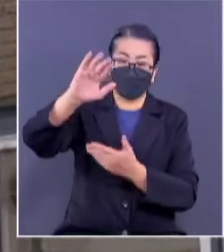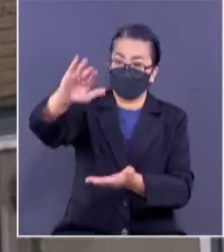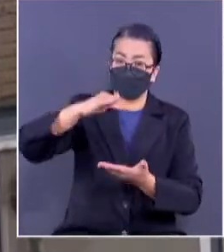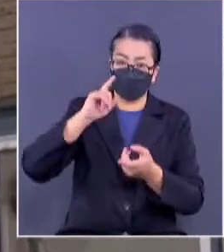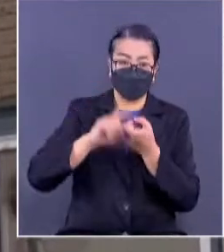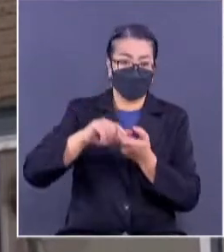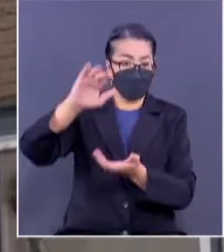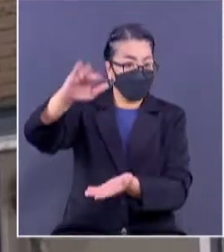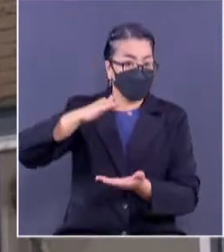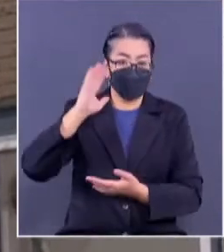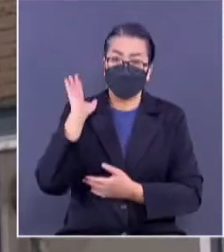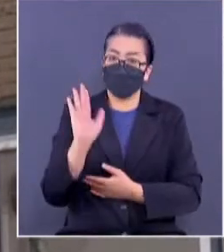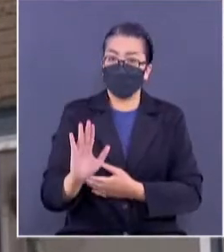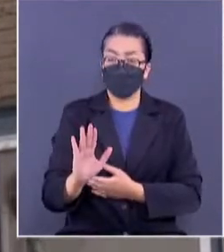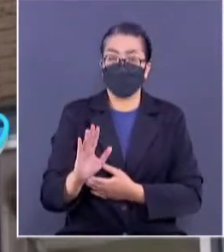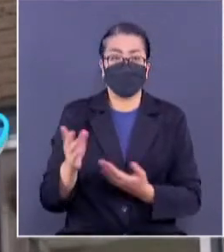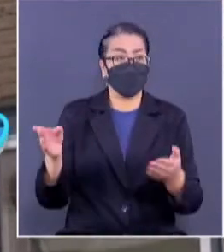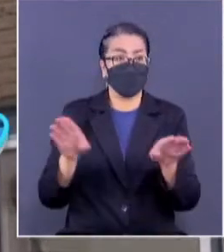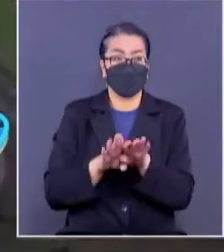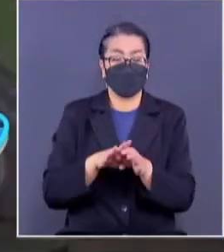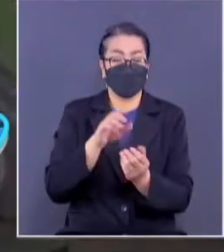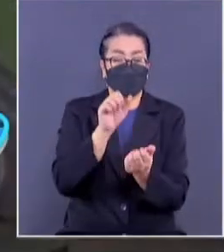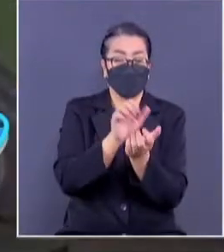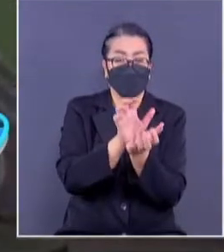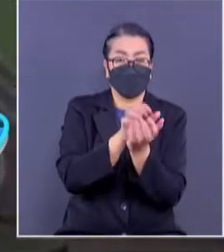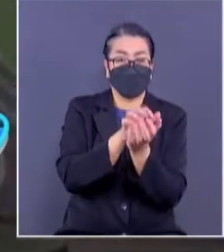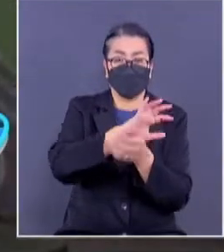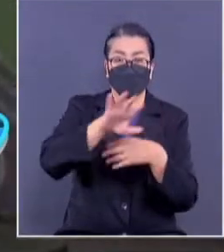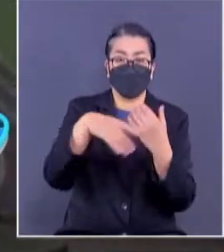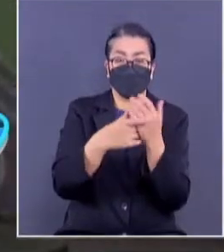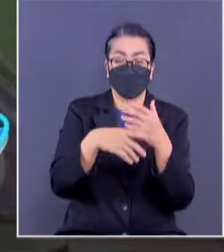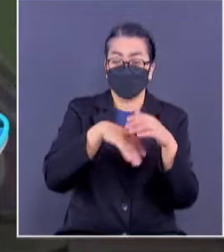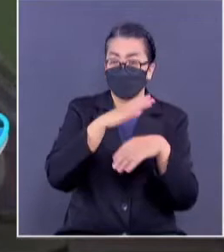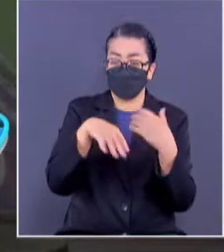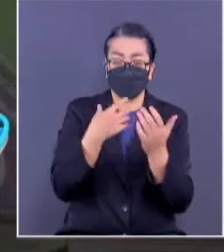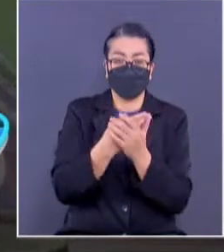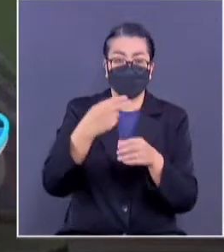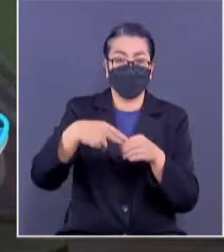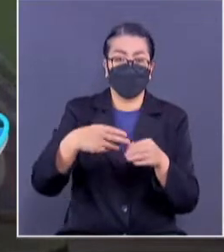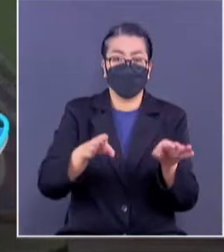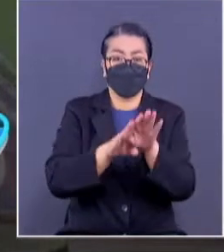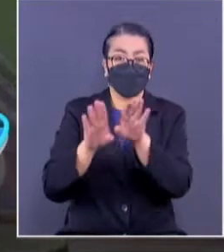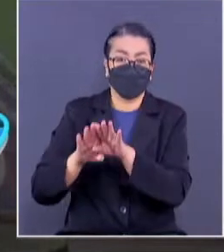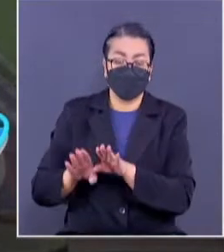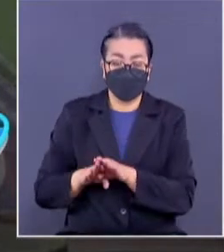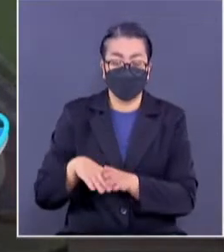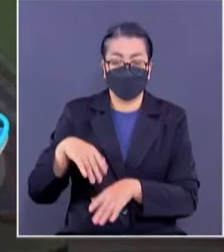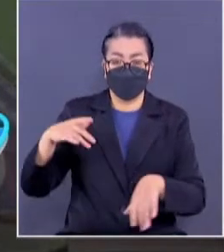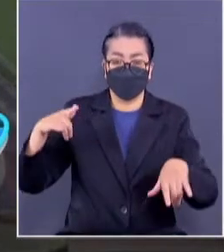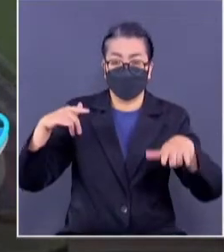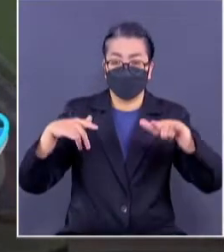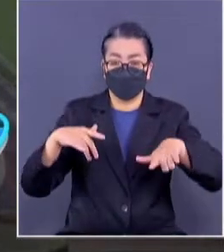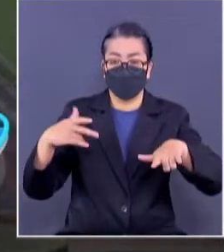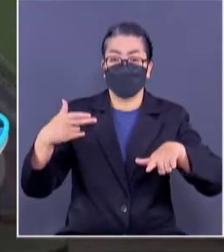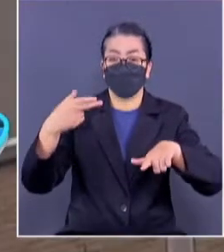รัสเซียแล้วนะครับและติดปั๊มน้ำมันในรัสเซียรวมถึงการร่วมนับการให้บริการน้ำมันสำหรับอากาศยานด้วย